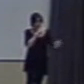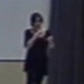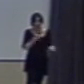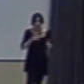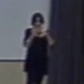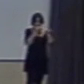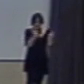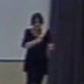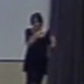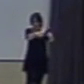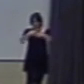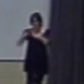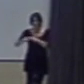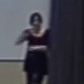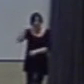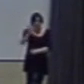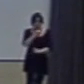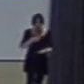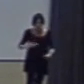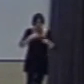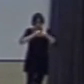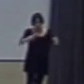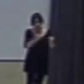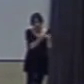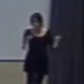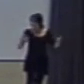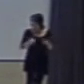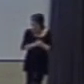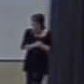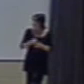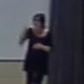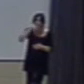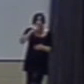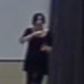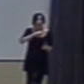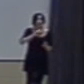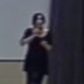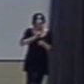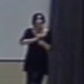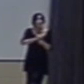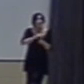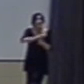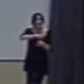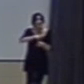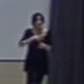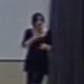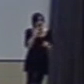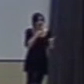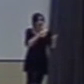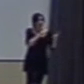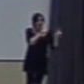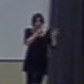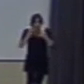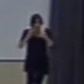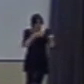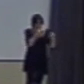començar ja per no d'allò. Bueno, ja acabem més. Bàsicament és això, no? Les fonts, primera mà, això és una cosa que sortirà més endavant també. Ara mateix,